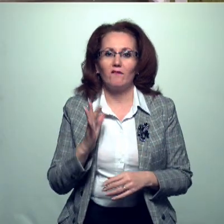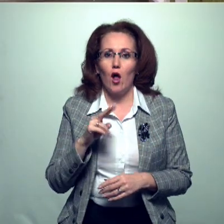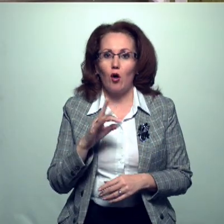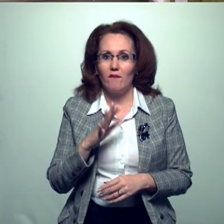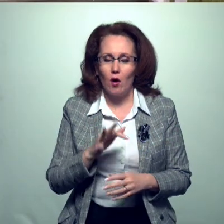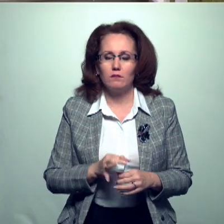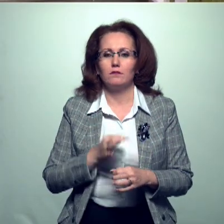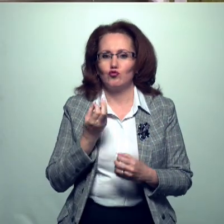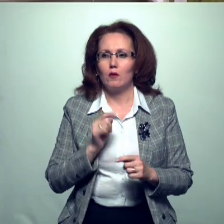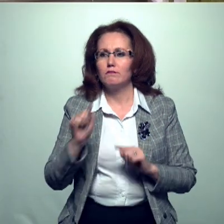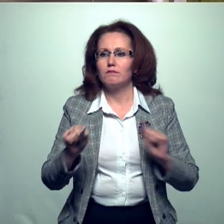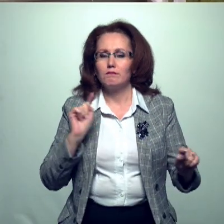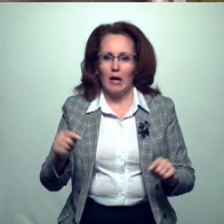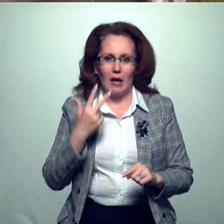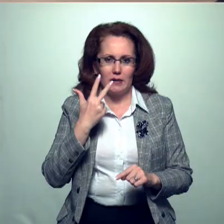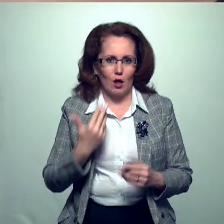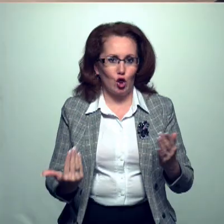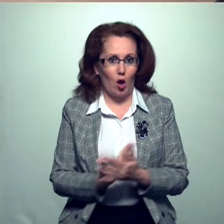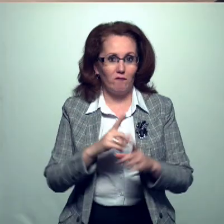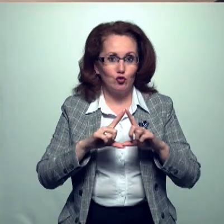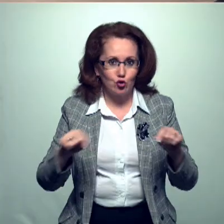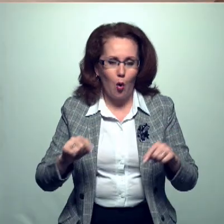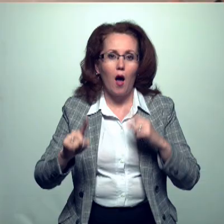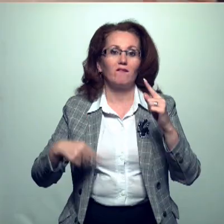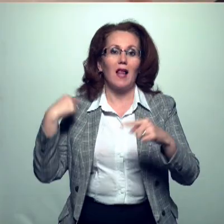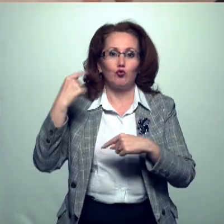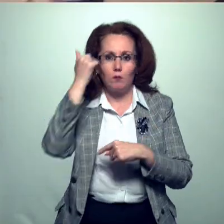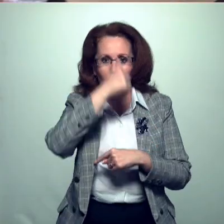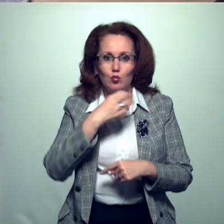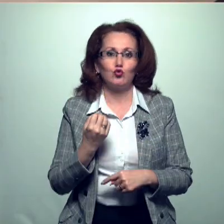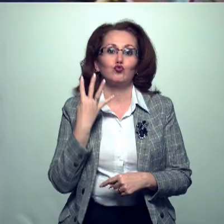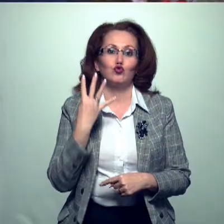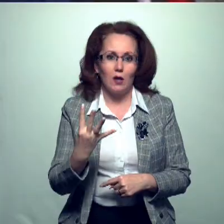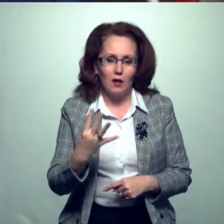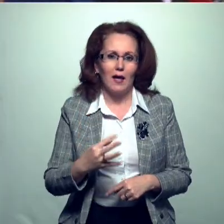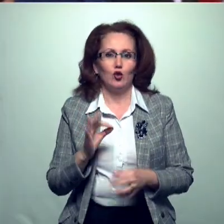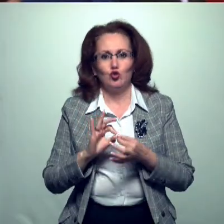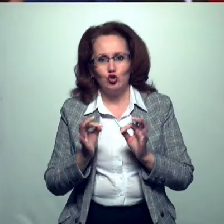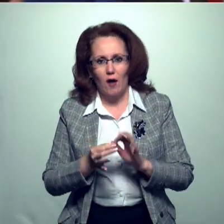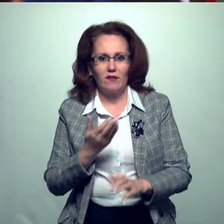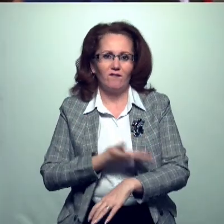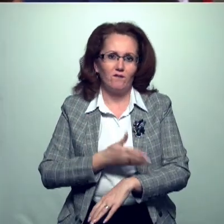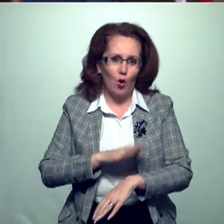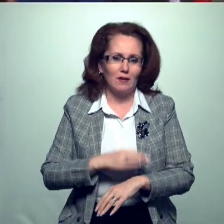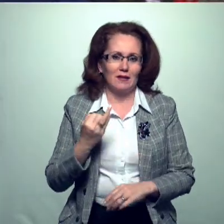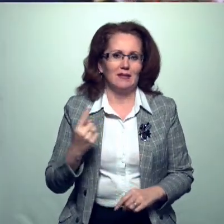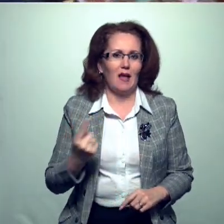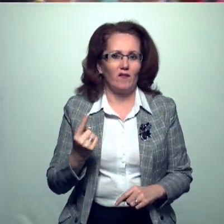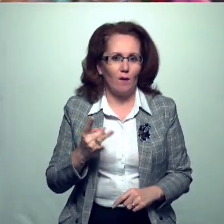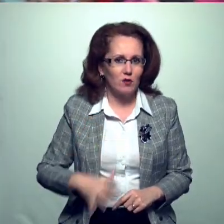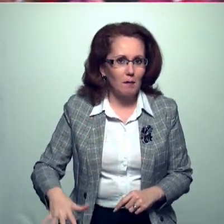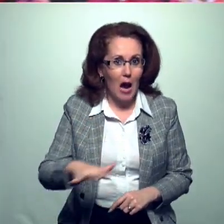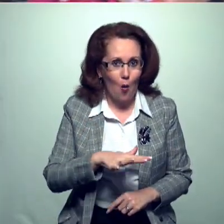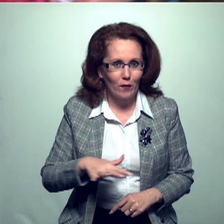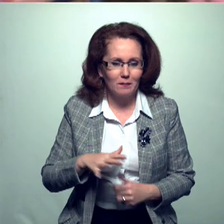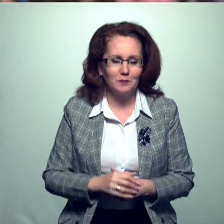еще 3 новые школы, а в следующем еще 4 – в Ижевске, Воткинске и Завьяловском районе. Елена Обуховская, Василий